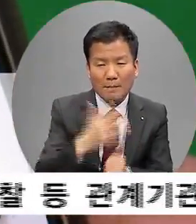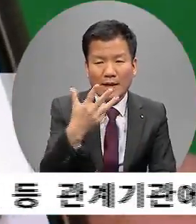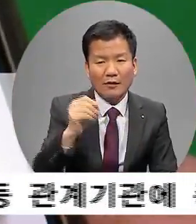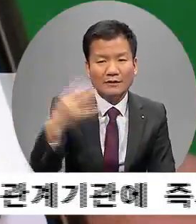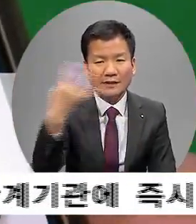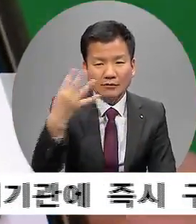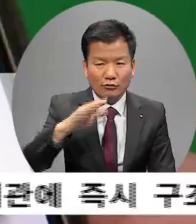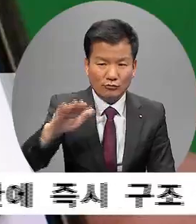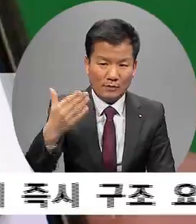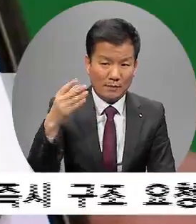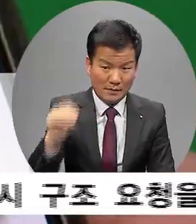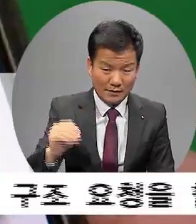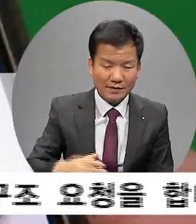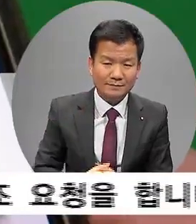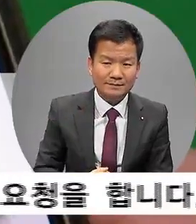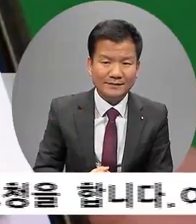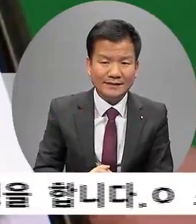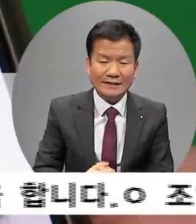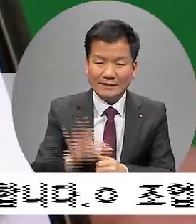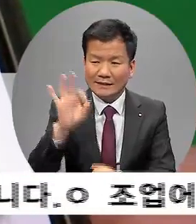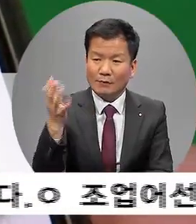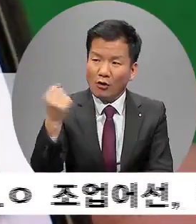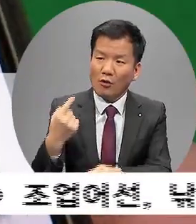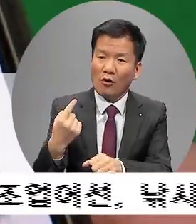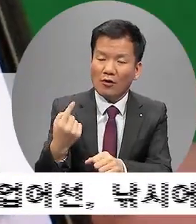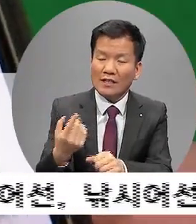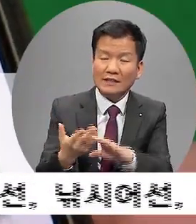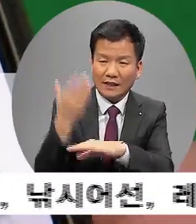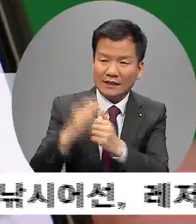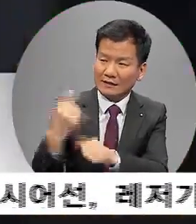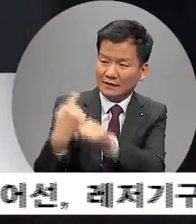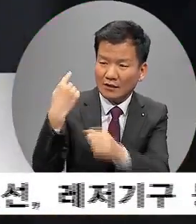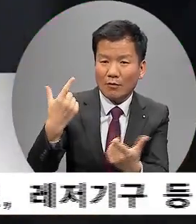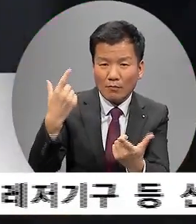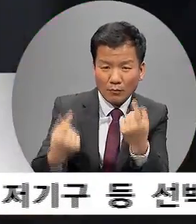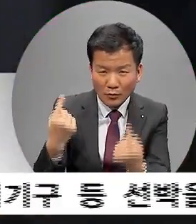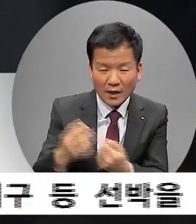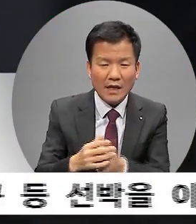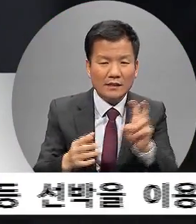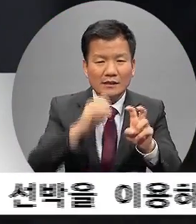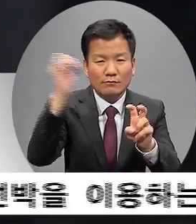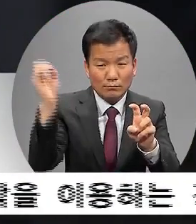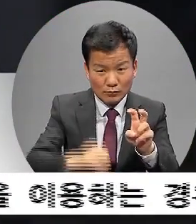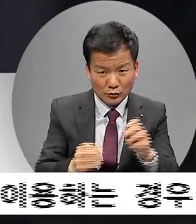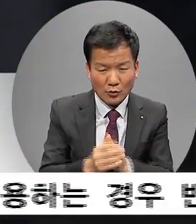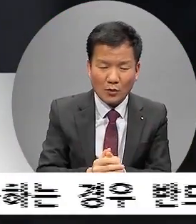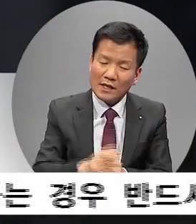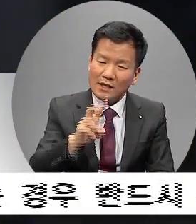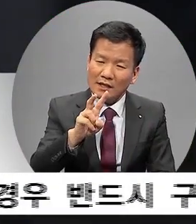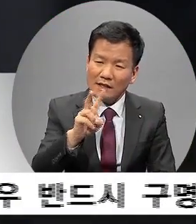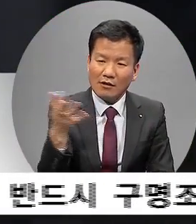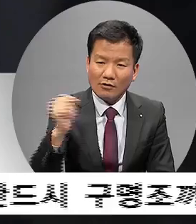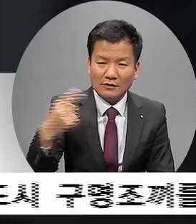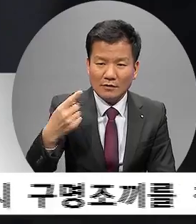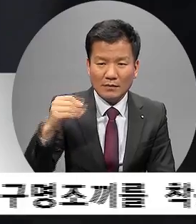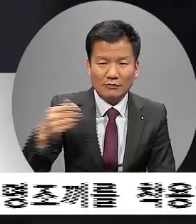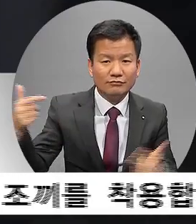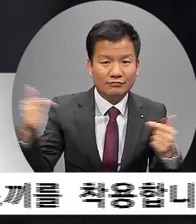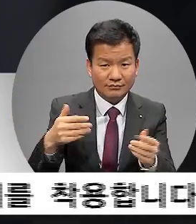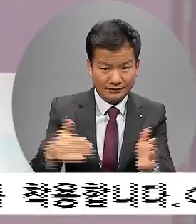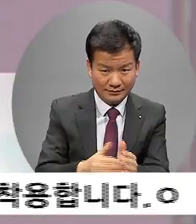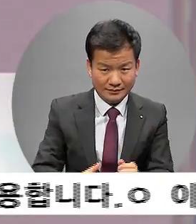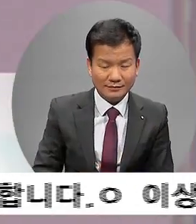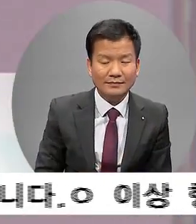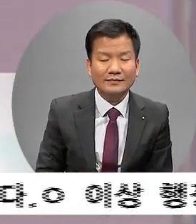4,900만 원으로 10억 원을 넘었던 지난해 같은 기간보다 20% 약 2억 천만 원